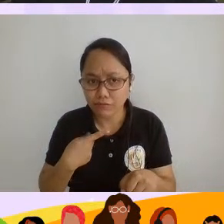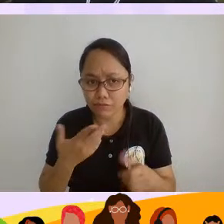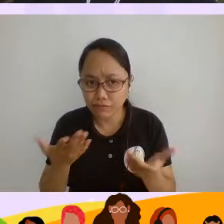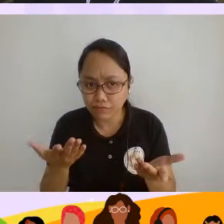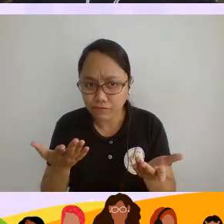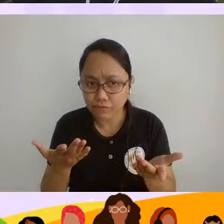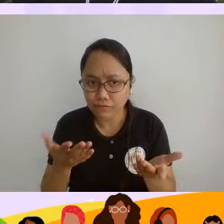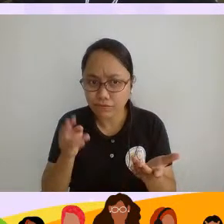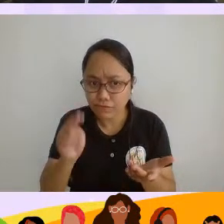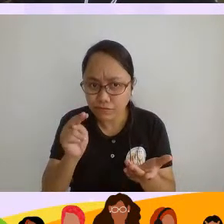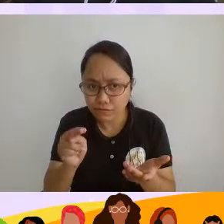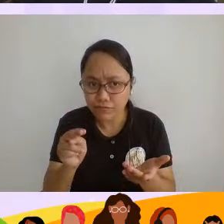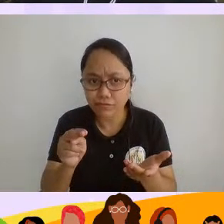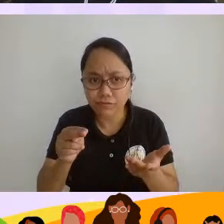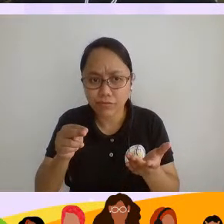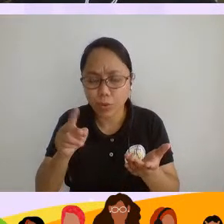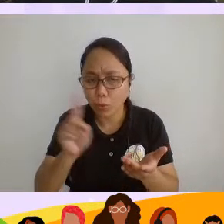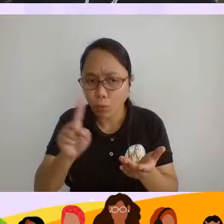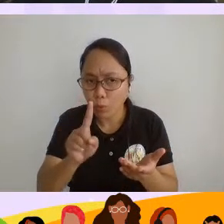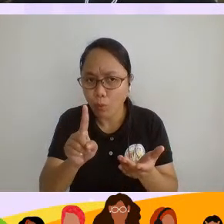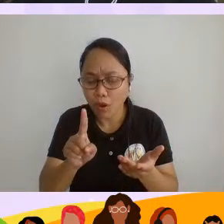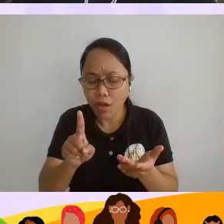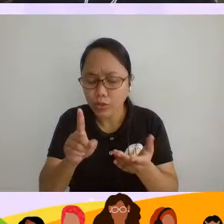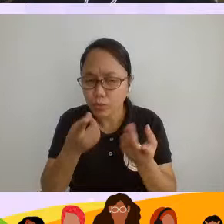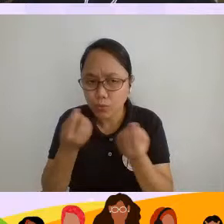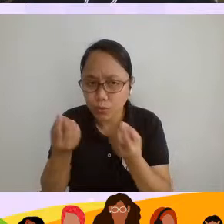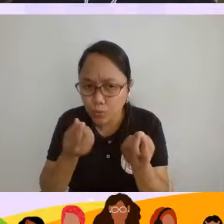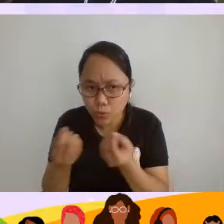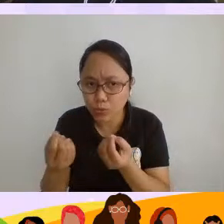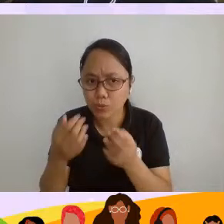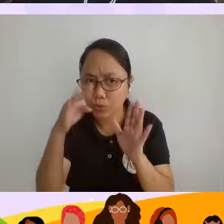kapasidad na gawin ang produkto na ito. And